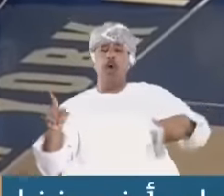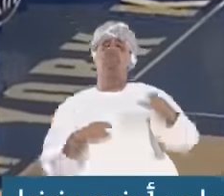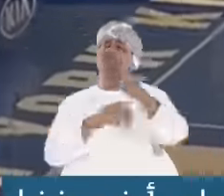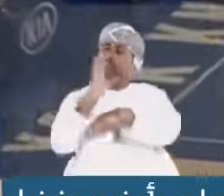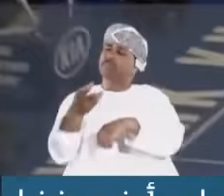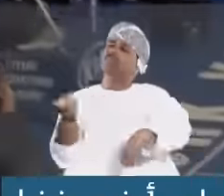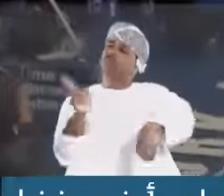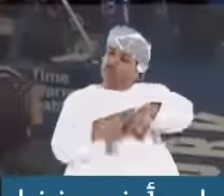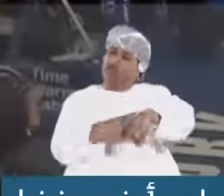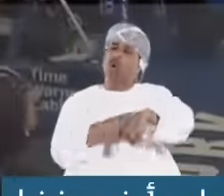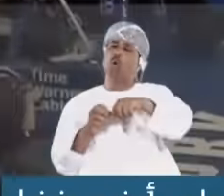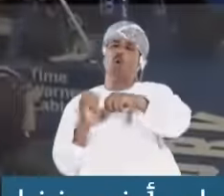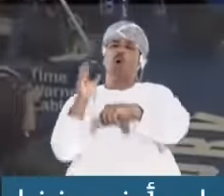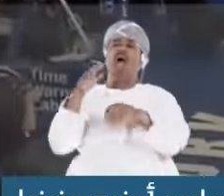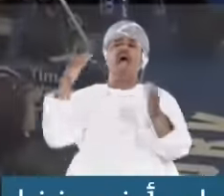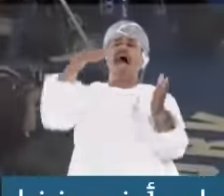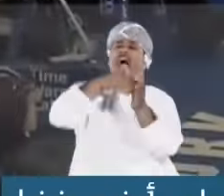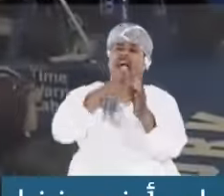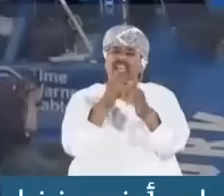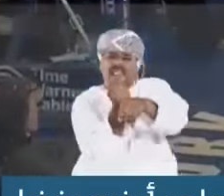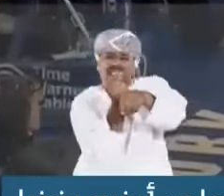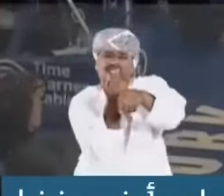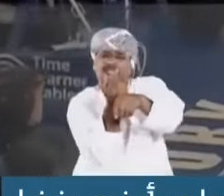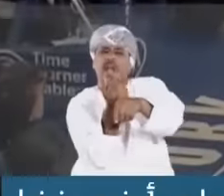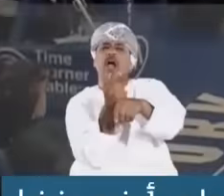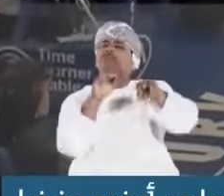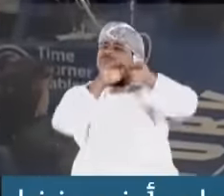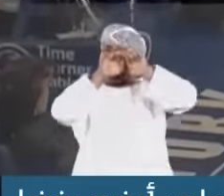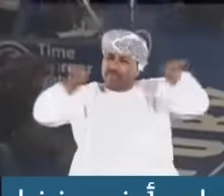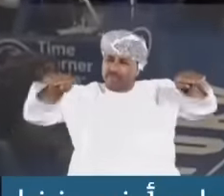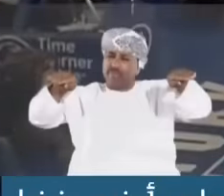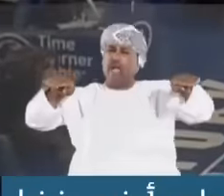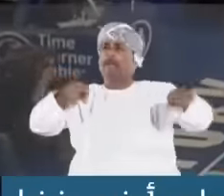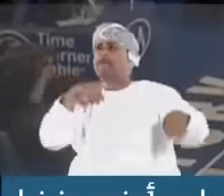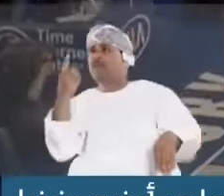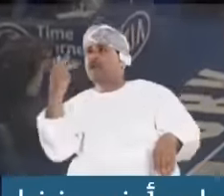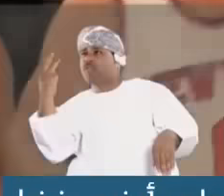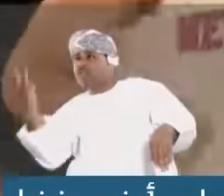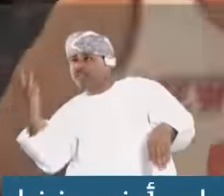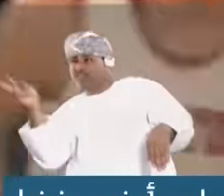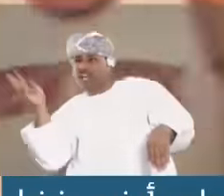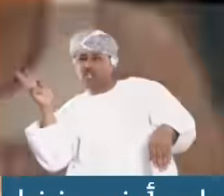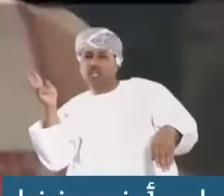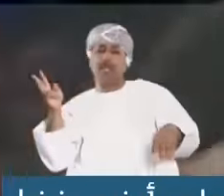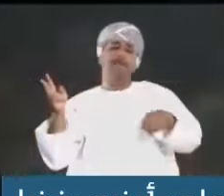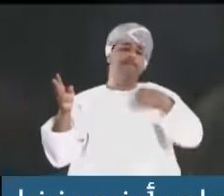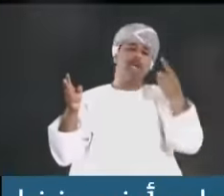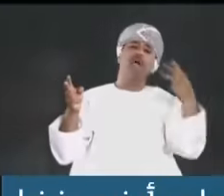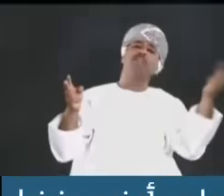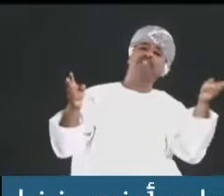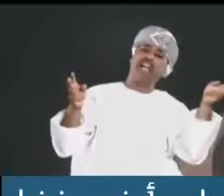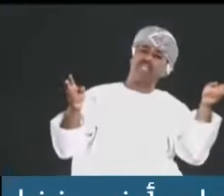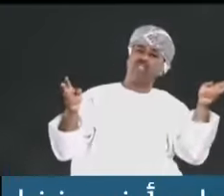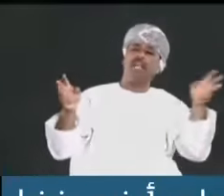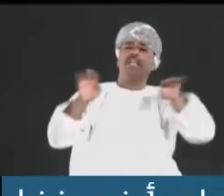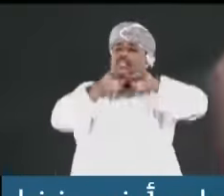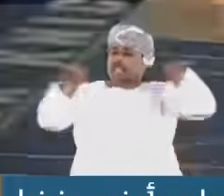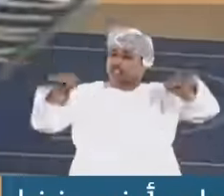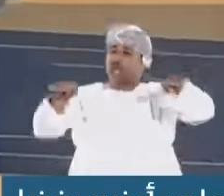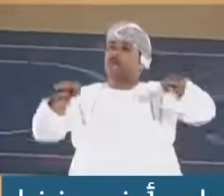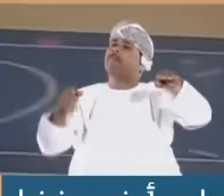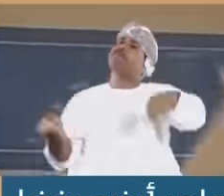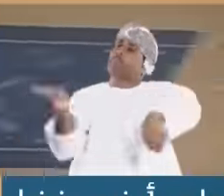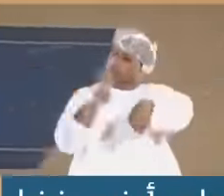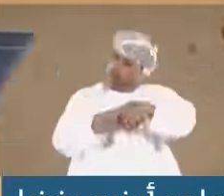كيفن دورانت رمية في آخر ثانية ليعادل النتيجة ب 113 نقطة لكل منهما، لتمتد